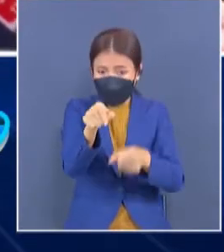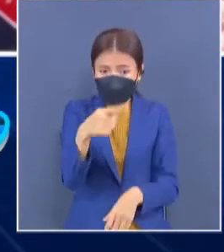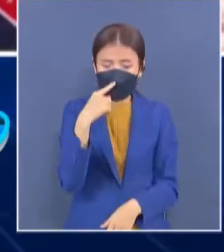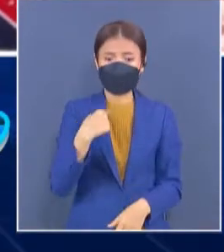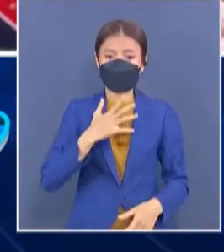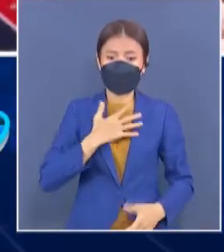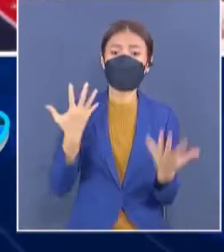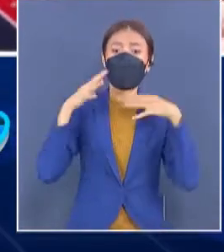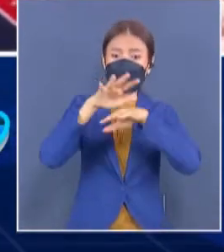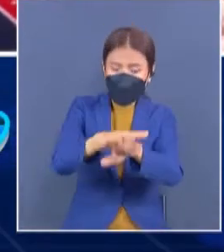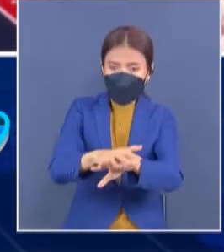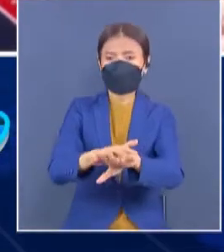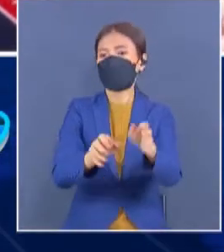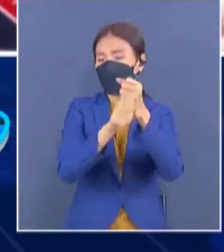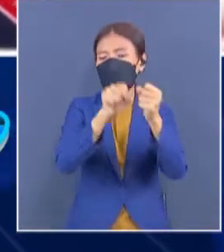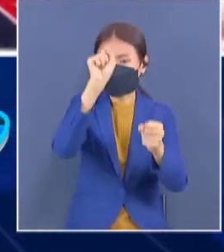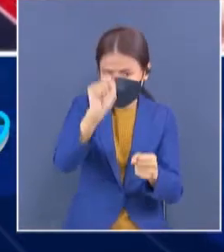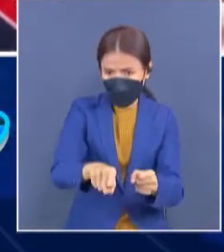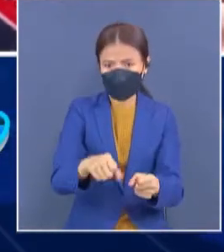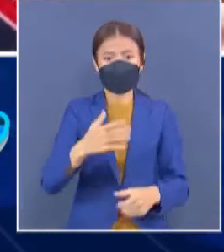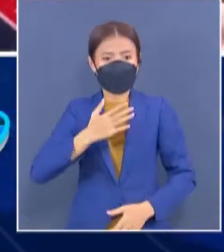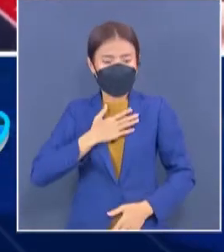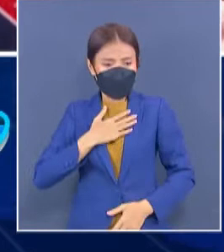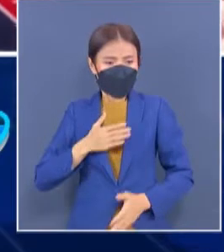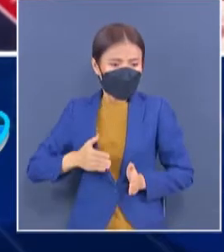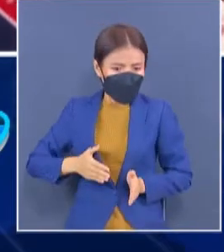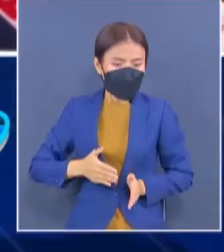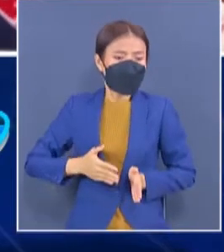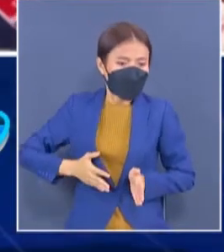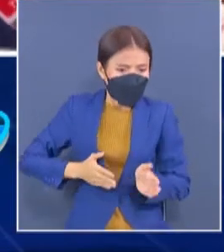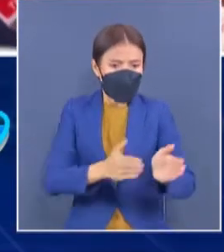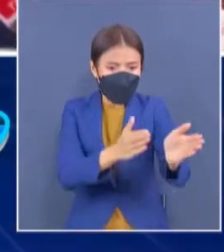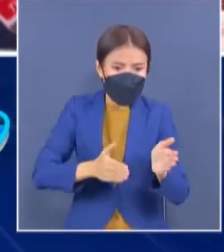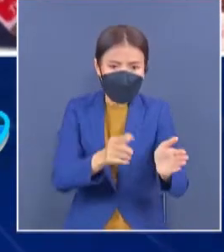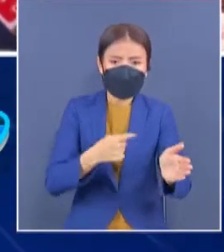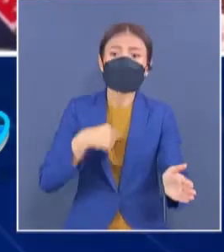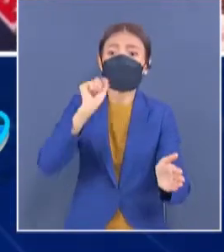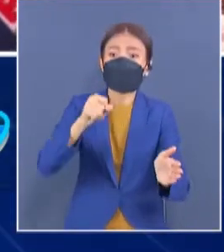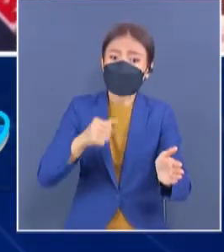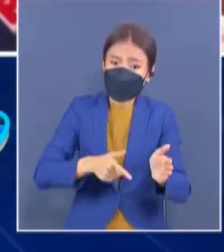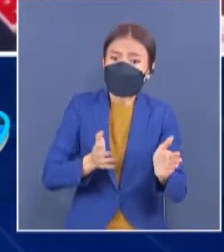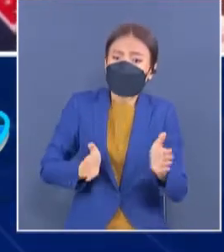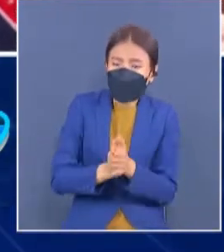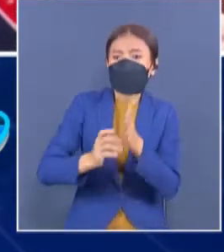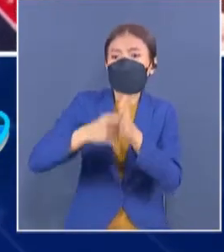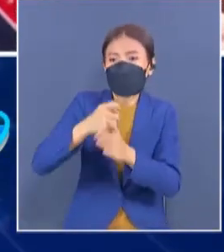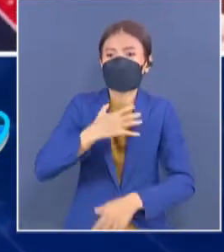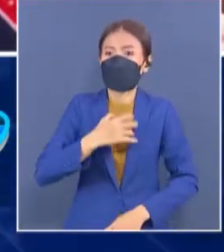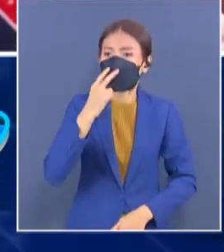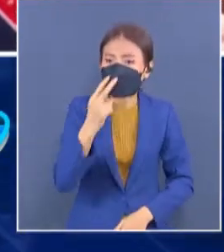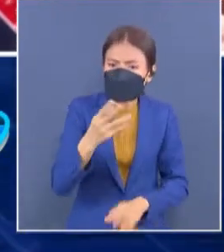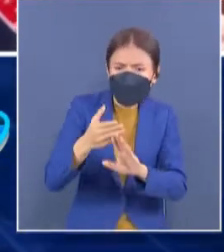รวจพื้นที่ล่วงหน้าเพื่อเป็นแนวทางในการจัดกิจกรรมชุมนุมในวันสงกรานต ์ ก็เลยเห็นภาพปรากฏอยู่ร่ว